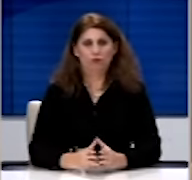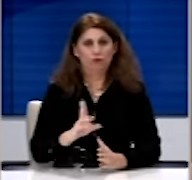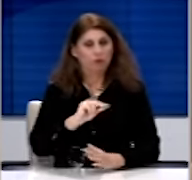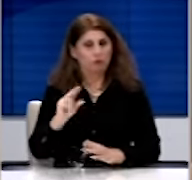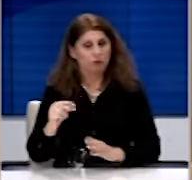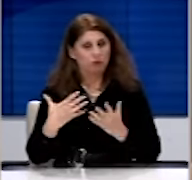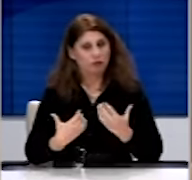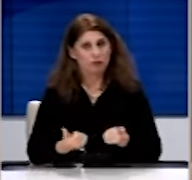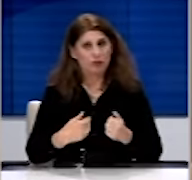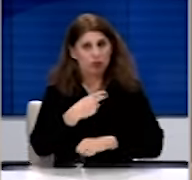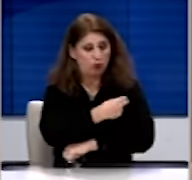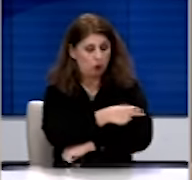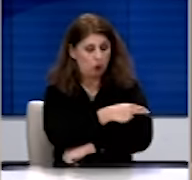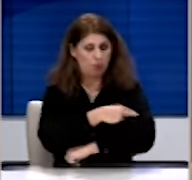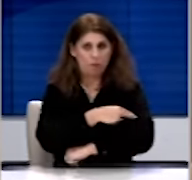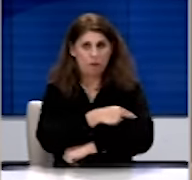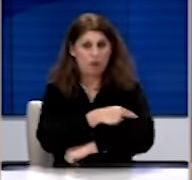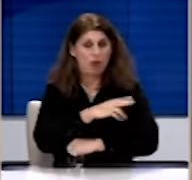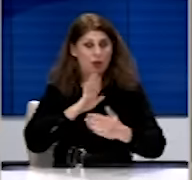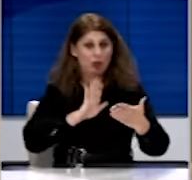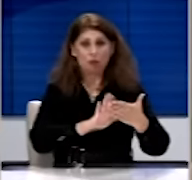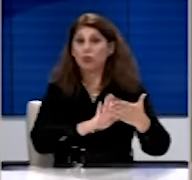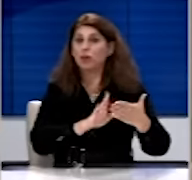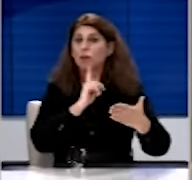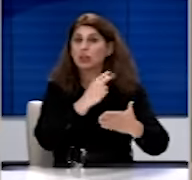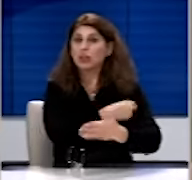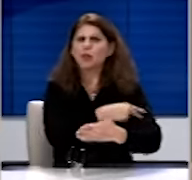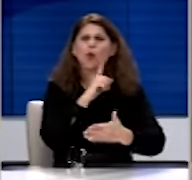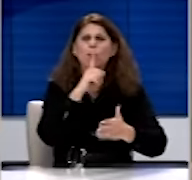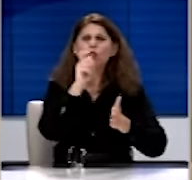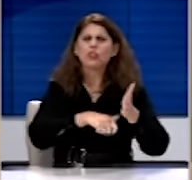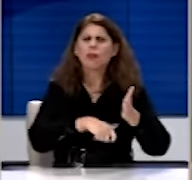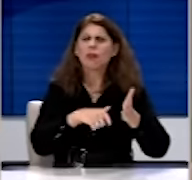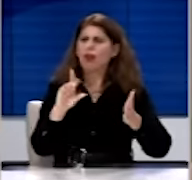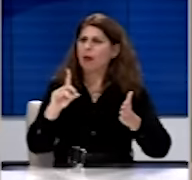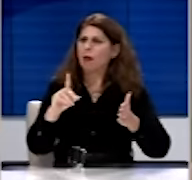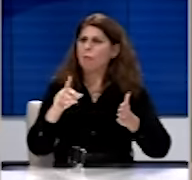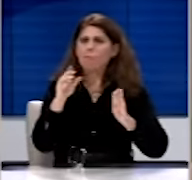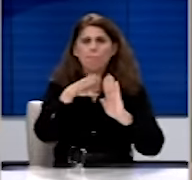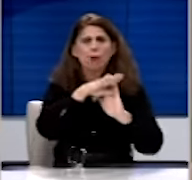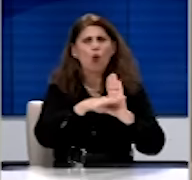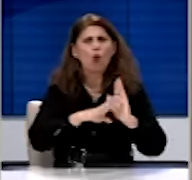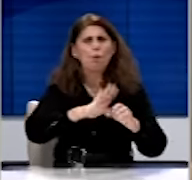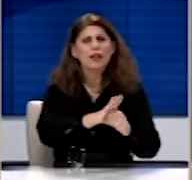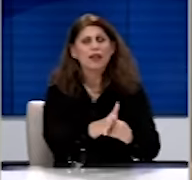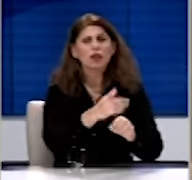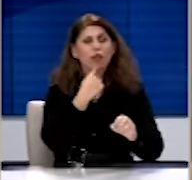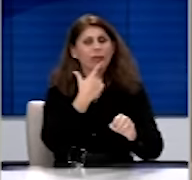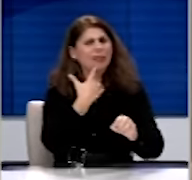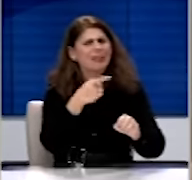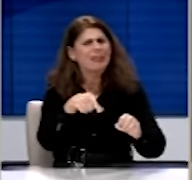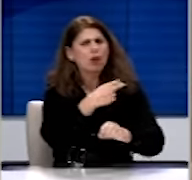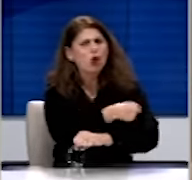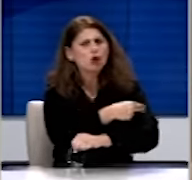ισχύουν και για τα νοσοκομεία που τα αντιμετωπίζετε λες και είναι ξενοδοχεία με όρους πληρότητας. Και μάλιστα λέτε ότι